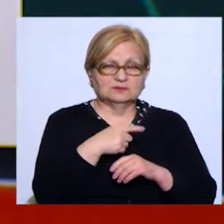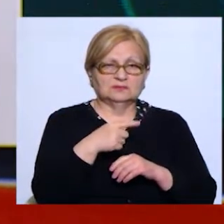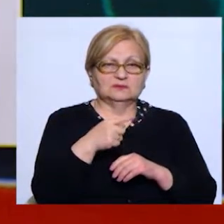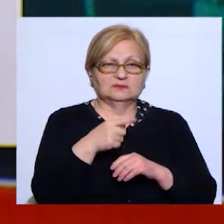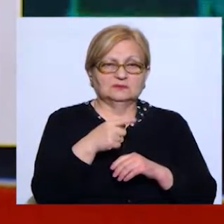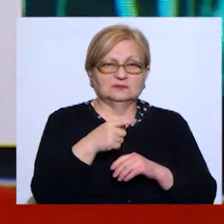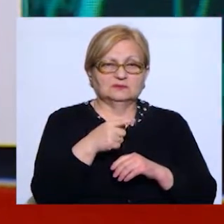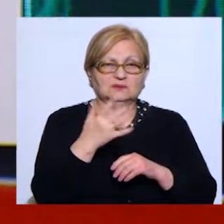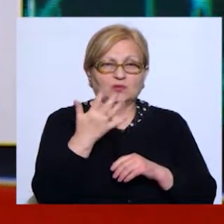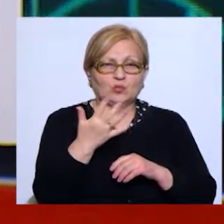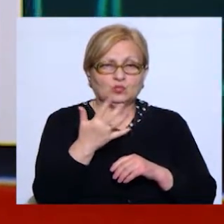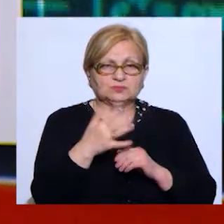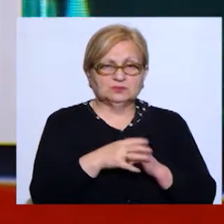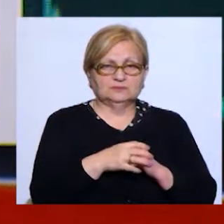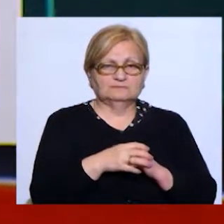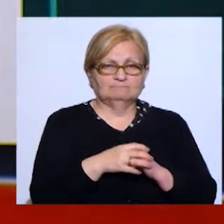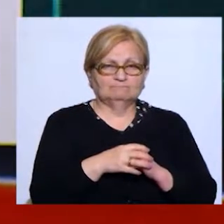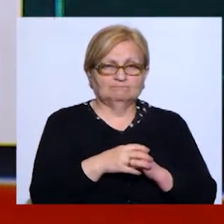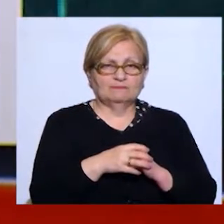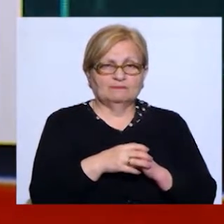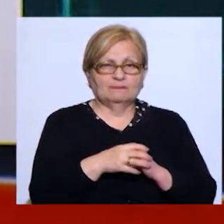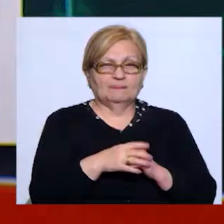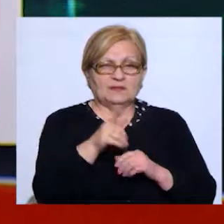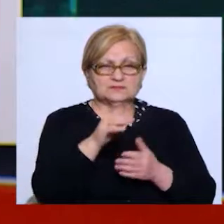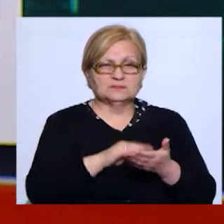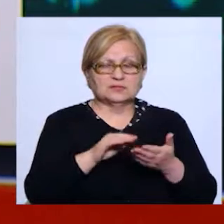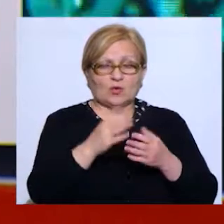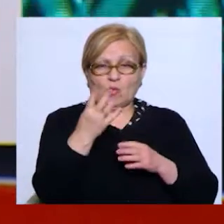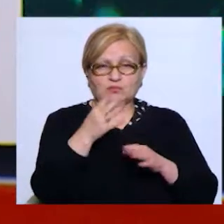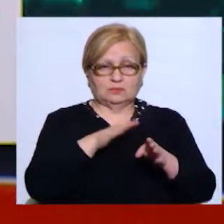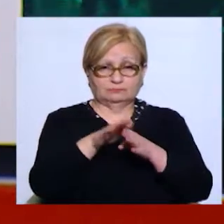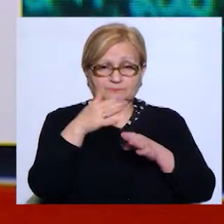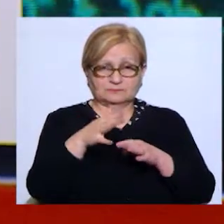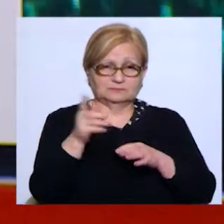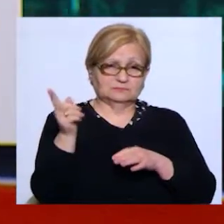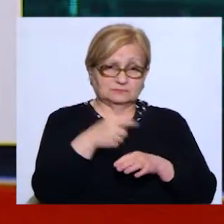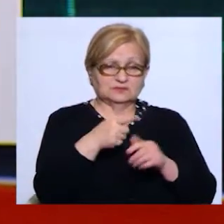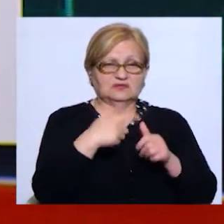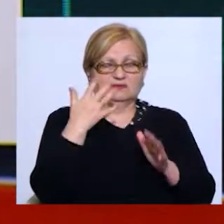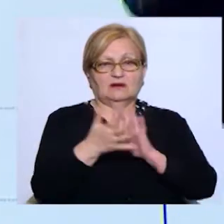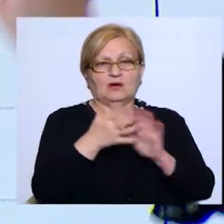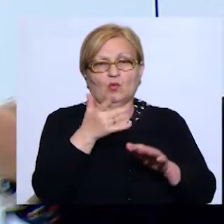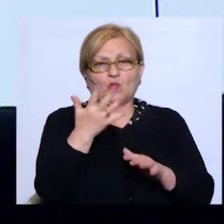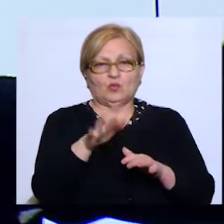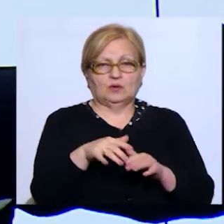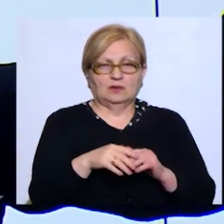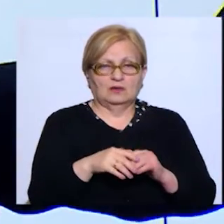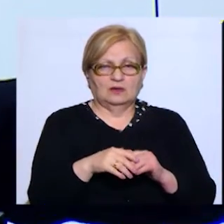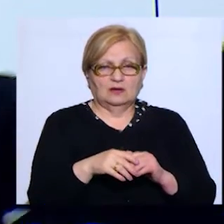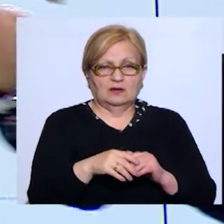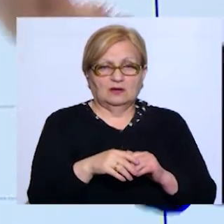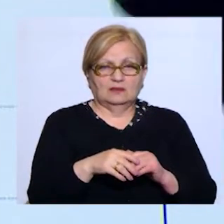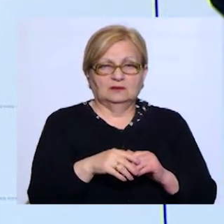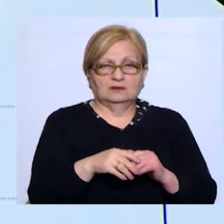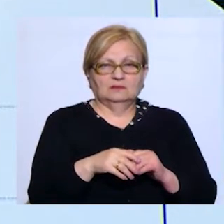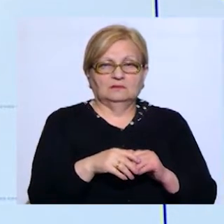გადასმული ხაზი უკვე ნიშნავს 5, რომ 5-ია ესე წერტ. შემდეგ მათქვა 5ნი ვართო კიდე. შემდეგ მათქვა კიდე 4,